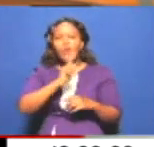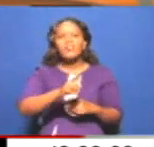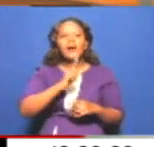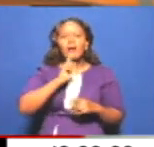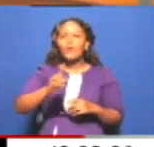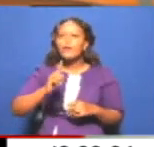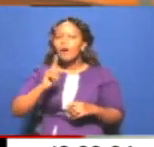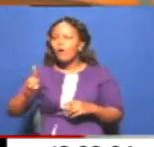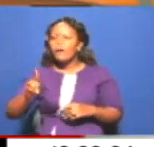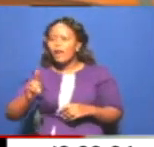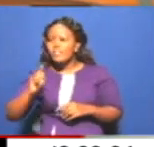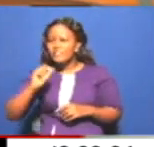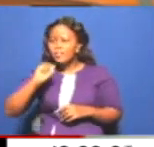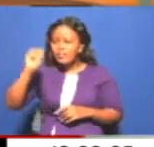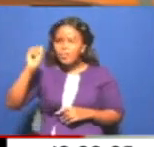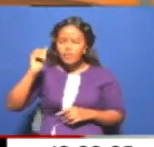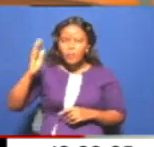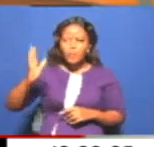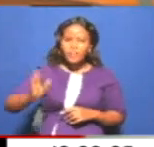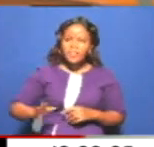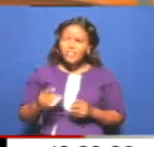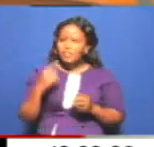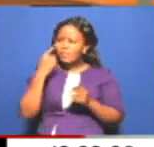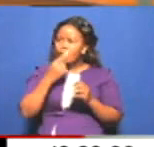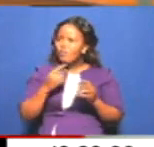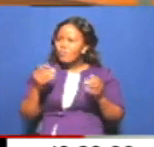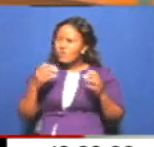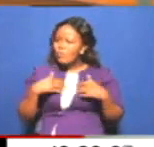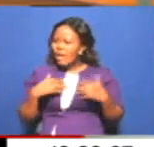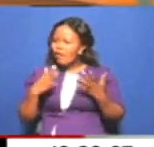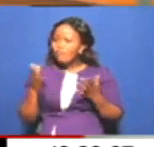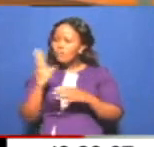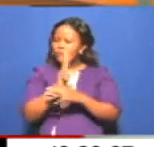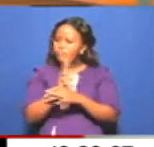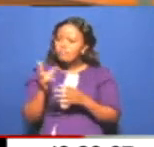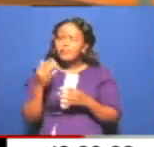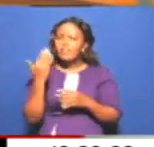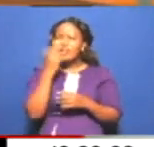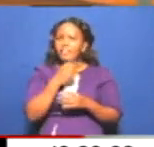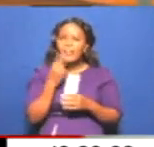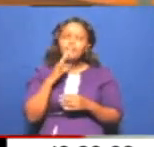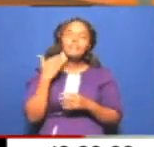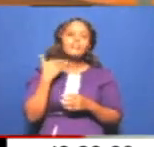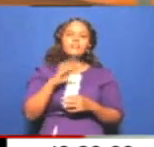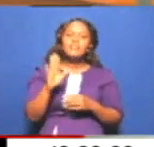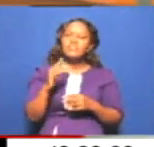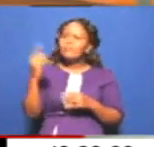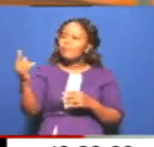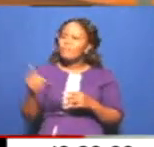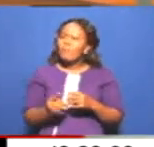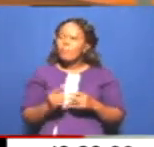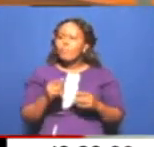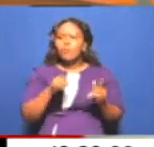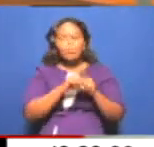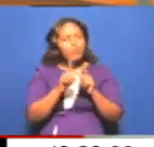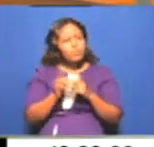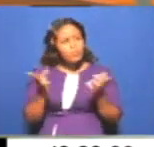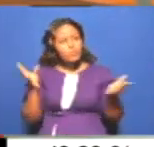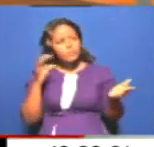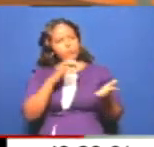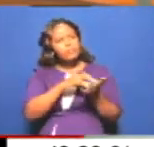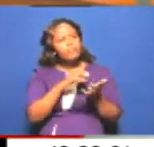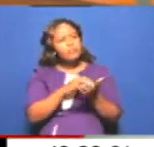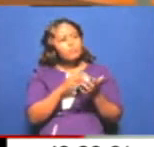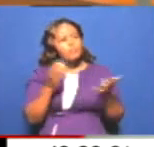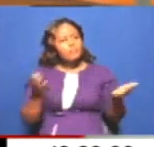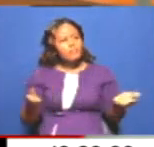ambao pengine wametumia semi za chuki kufika mbele yake, unapata kwamba kesi